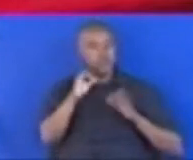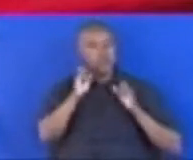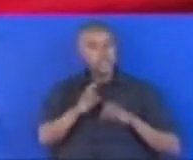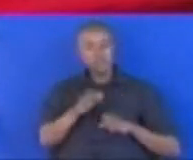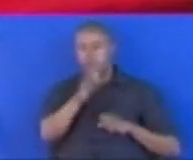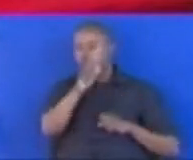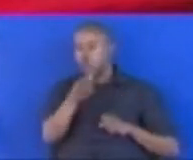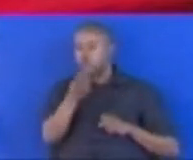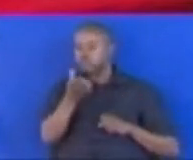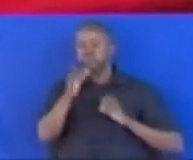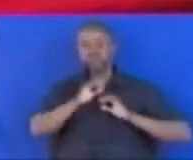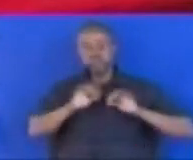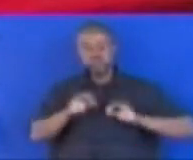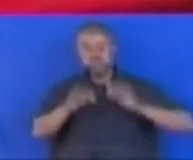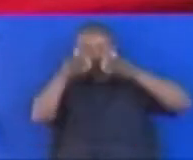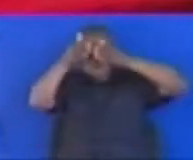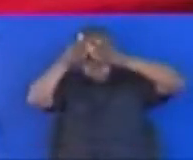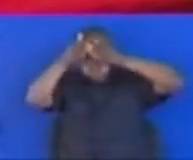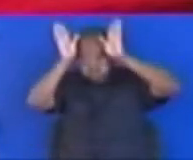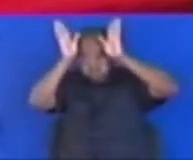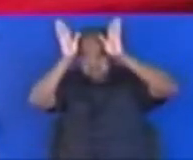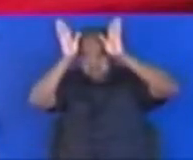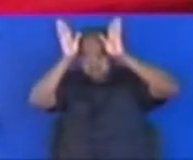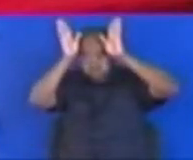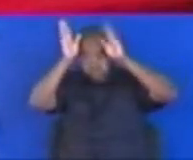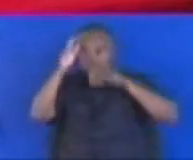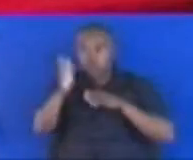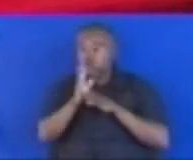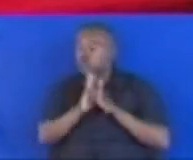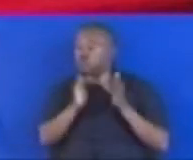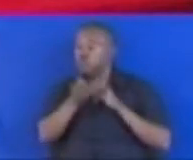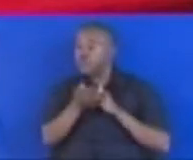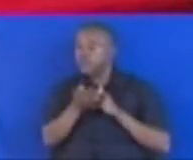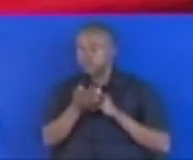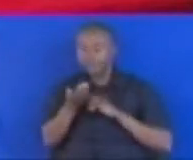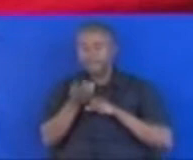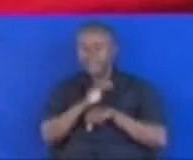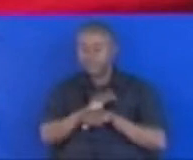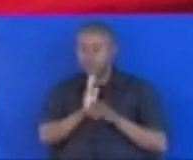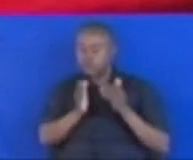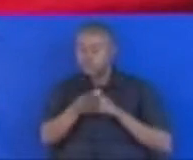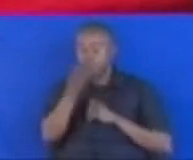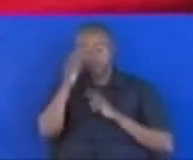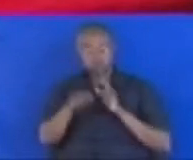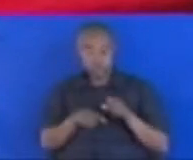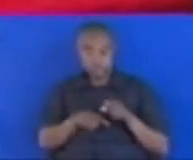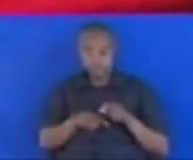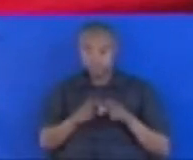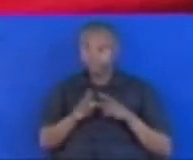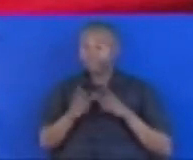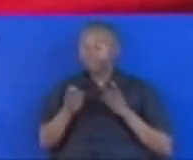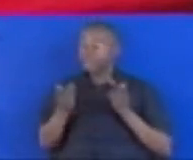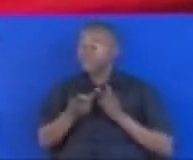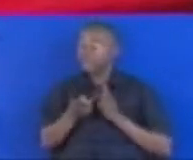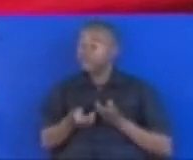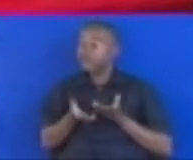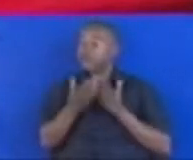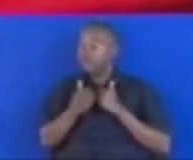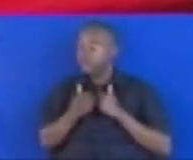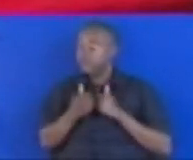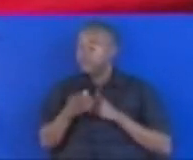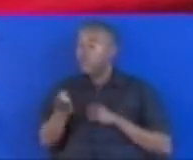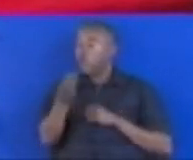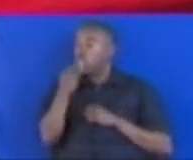iendelee kutolewa kwa jamii juu ya mbinu za kuzijikinga na magonjwa haya pamoja na kuzingatia